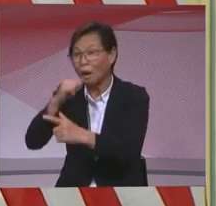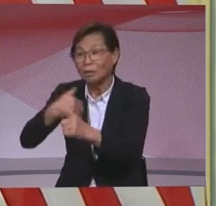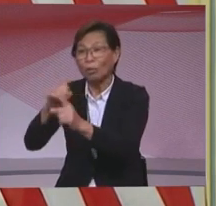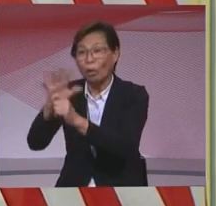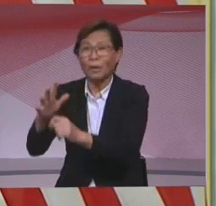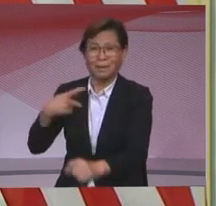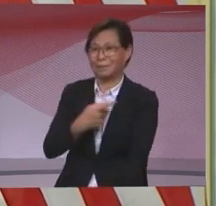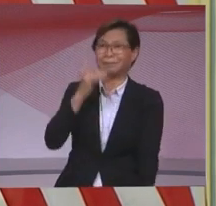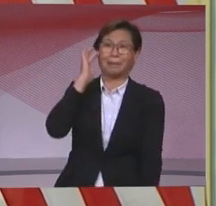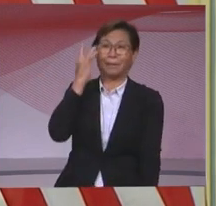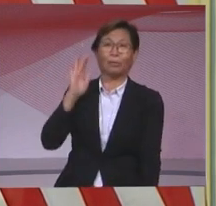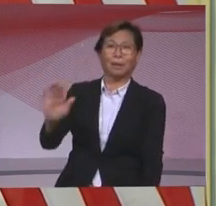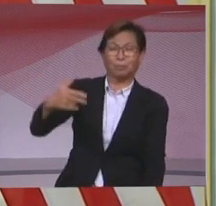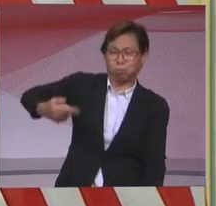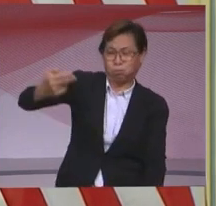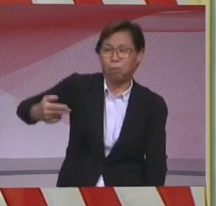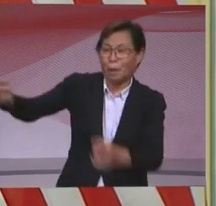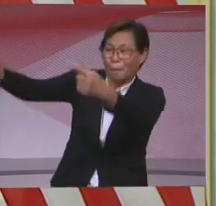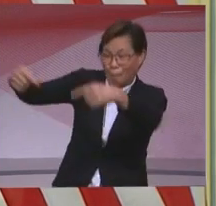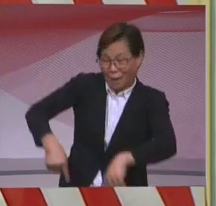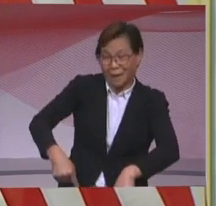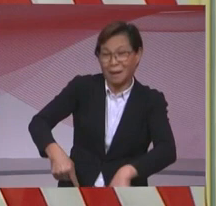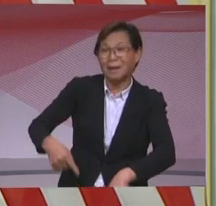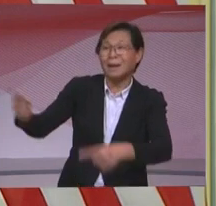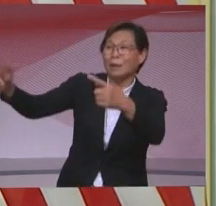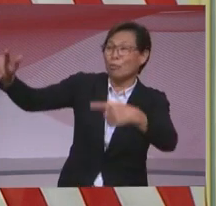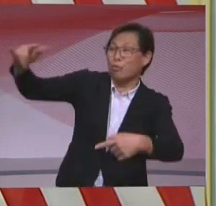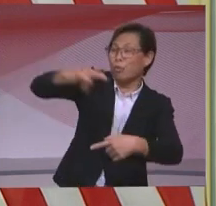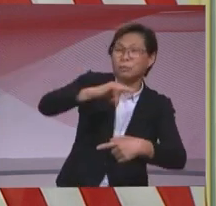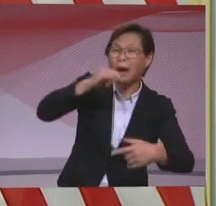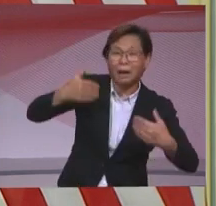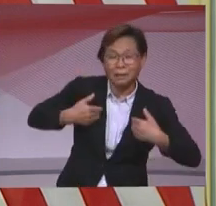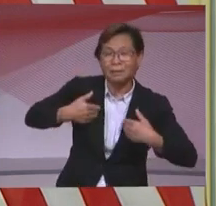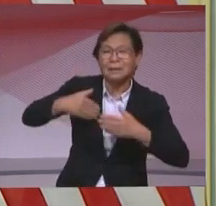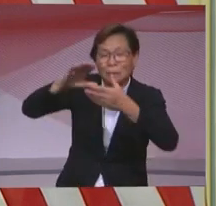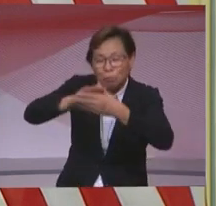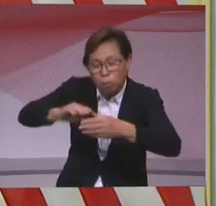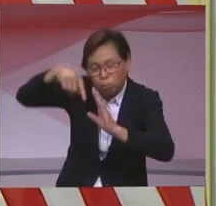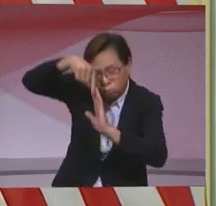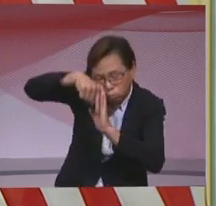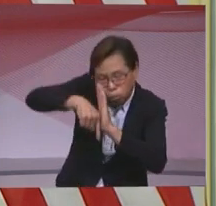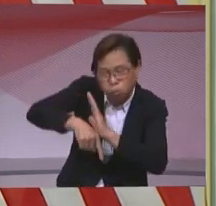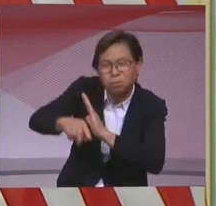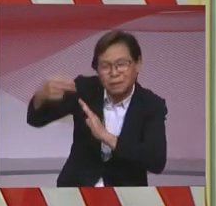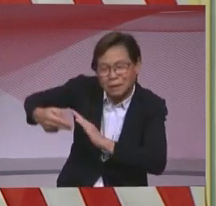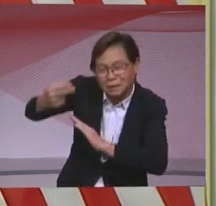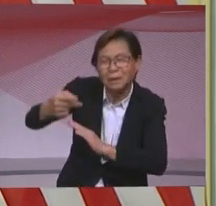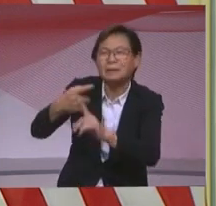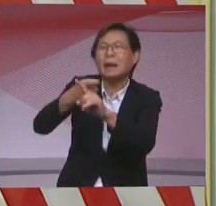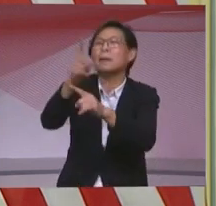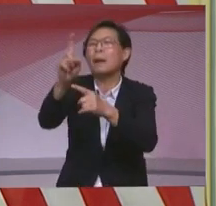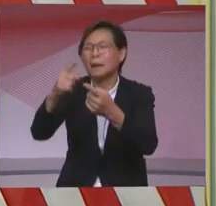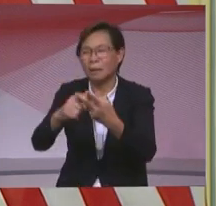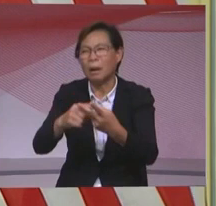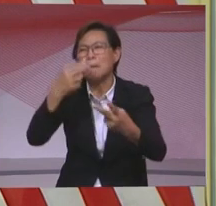tidak tahu. Dia balik tanpa kita mempunyai history yang lengkap mengenai dari kawasan mana dia datang,